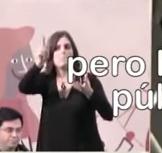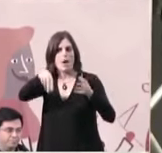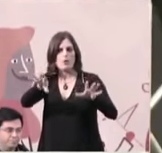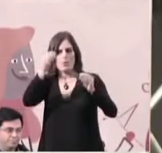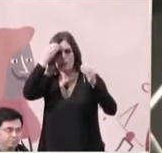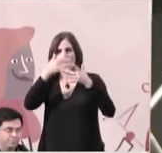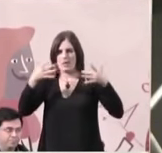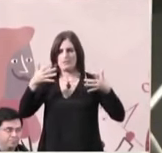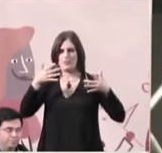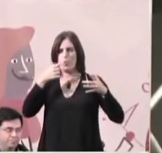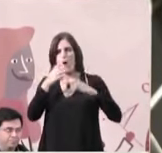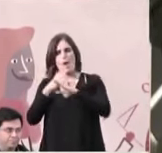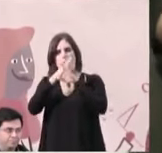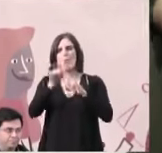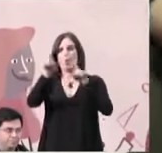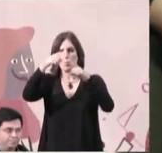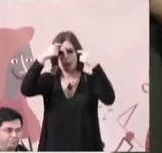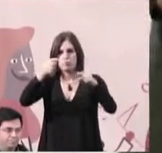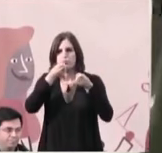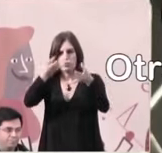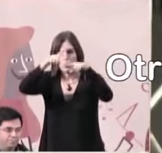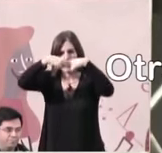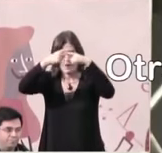per reflexionar, ja que crec que avui és un dia de reflexió en comú.